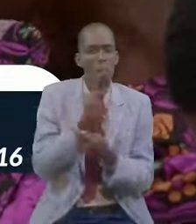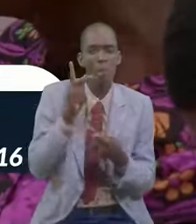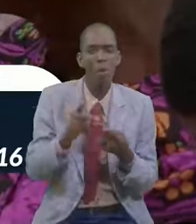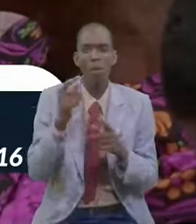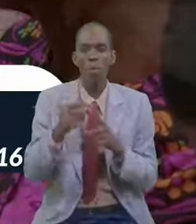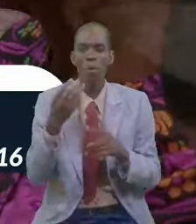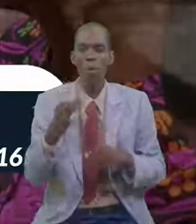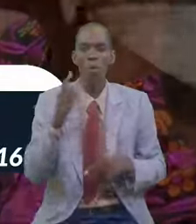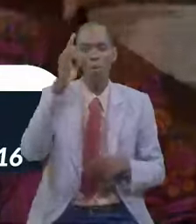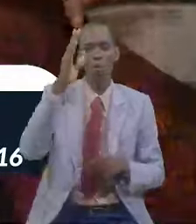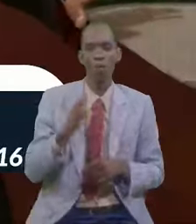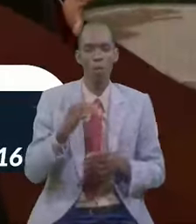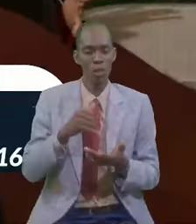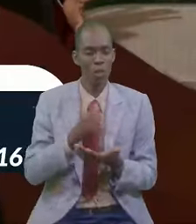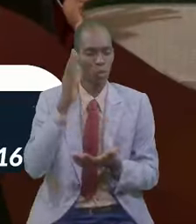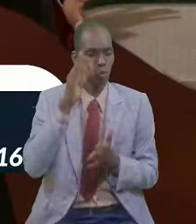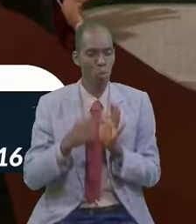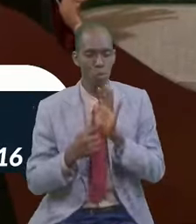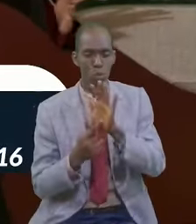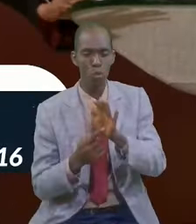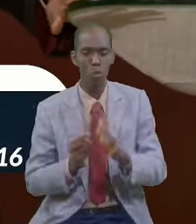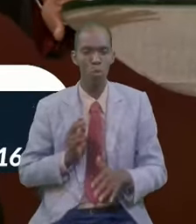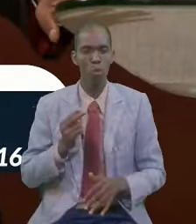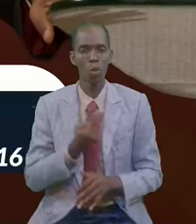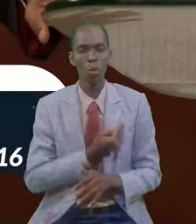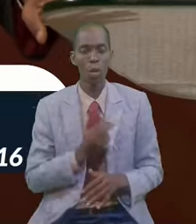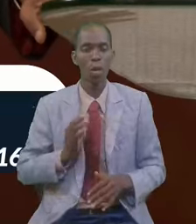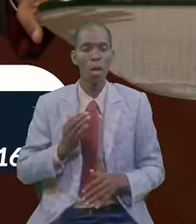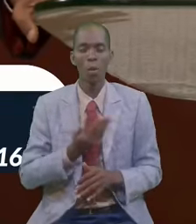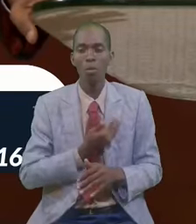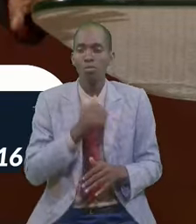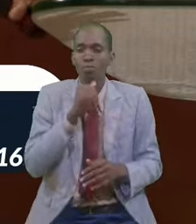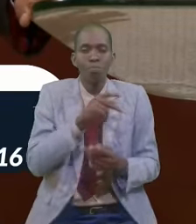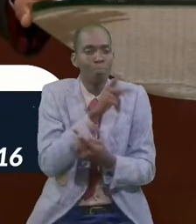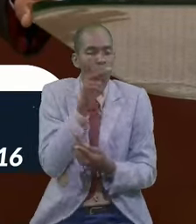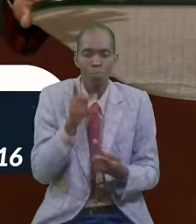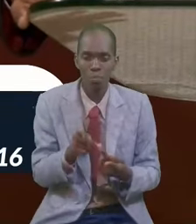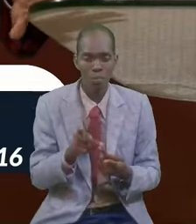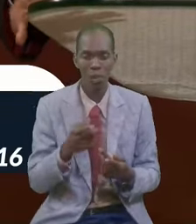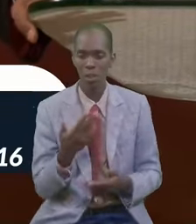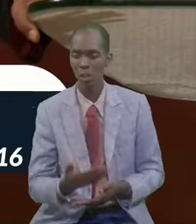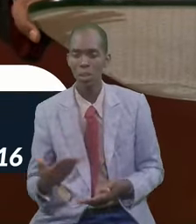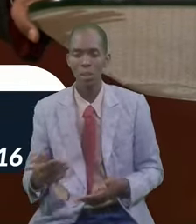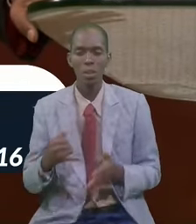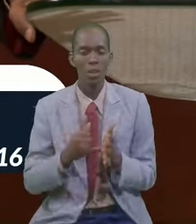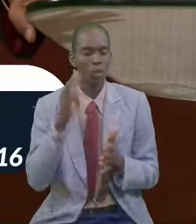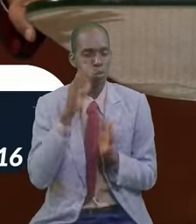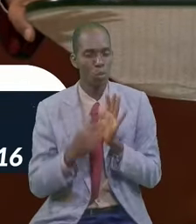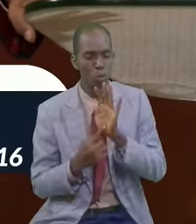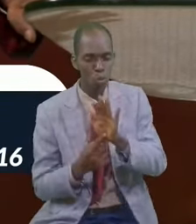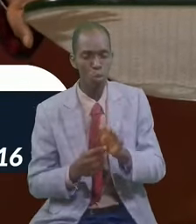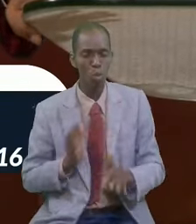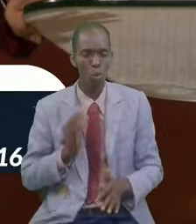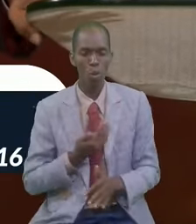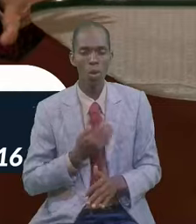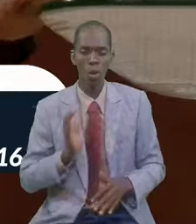parole de Dieu va nous montrer notre imperfection, la parole va nous montrer notre iniquité, cela va nous montrer